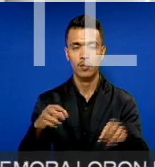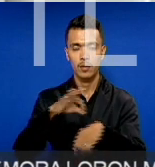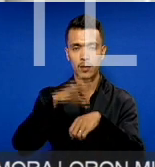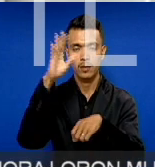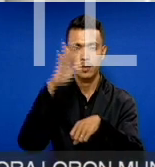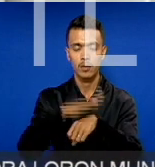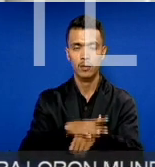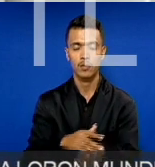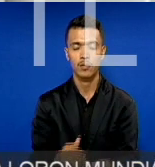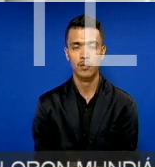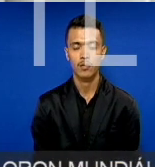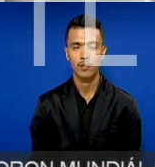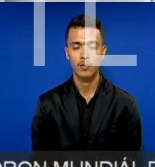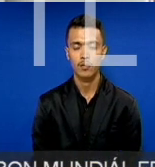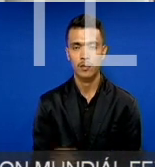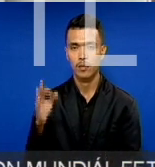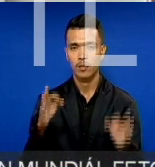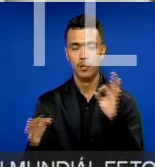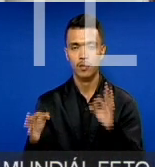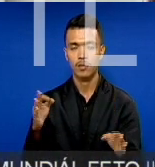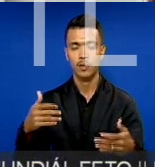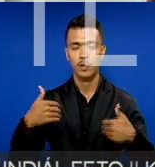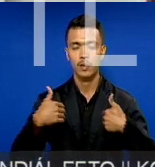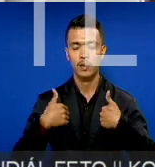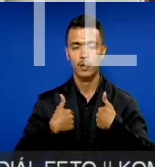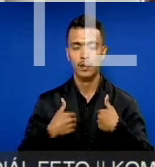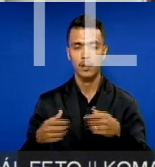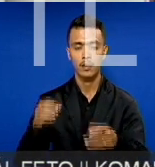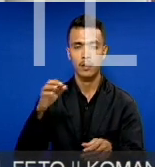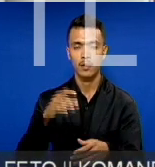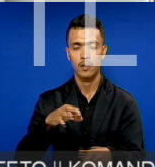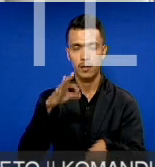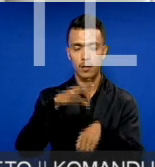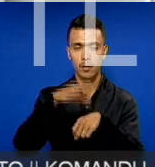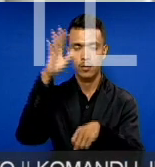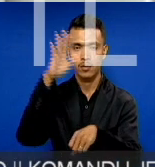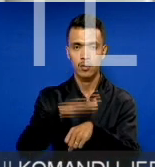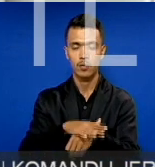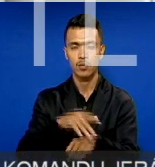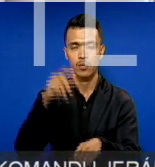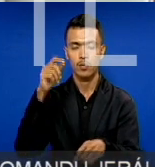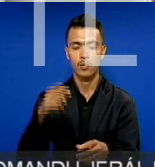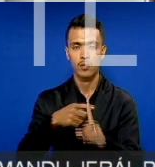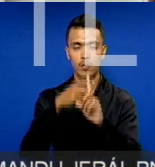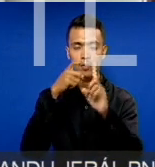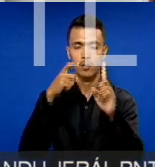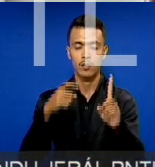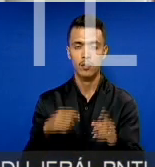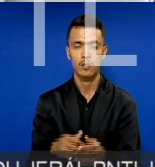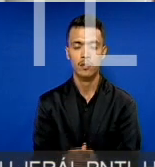susuk Aedes aegypti, nebe ke transmiti liu hosi susuk ne, susuk nebe ke tata ema positivo, e